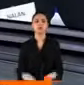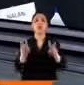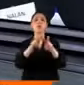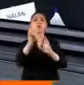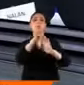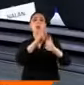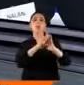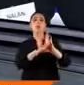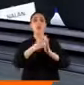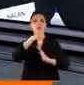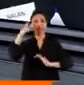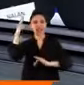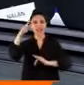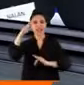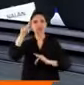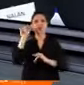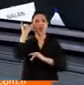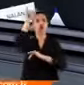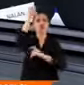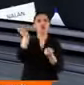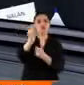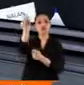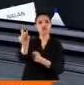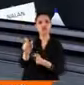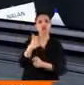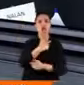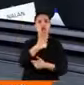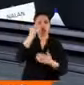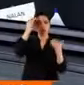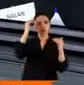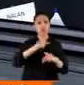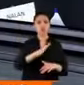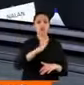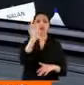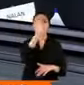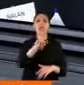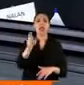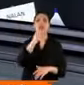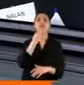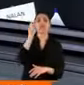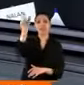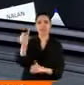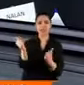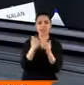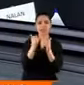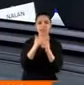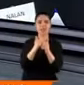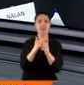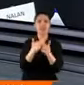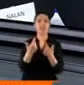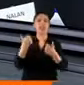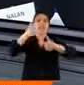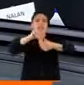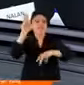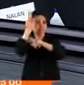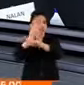Müge Anlı'ya eski bir hostesin yaşadığı aşk tuzağı damga vurdu. İddiaya göre 57 yaşındaki kadın birlikte evlilik hayalleri